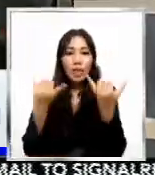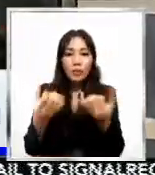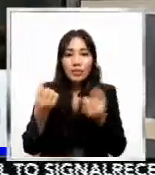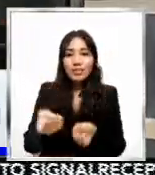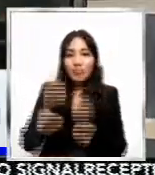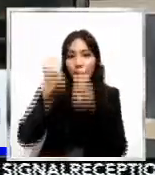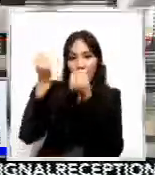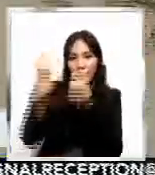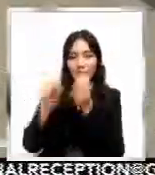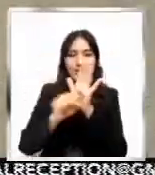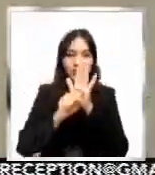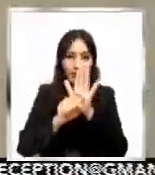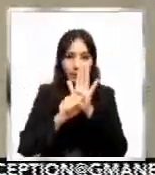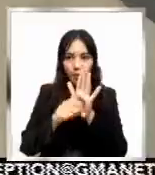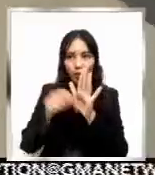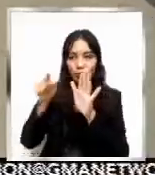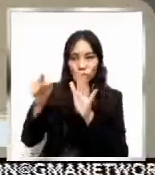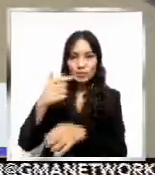sa Navotas.